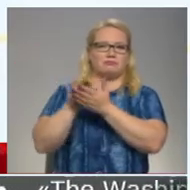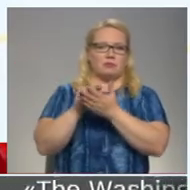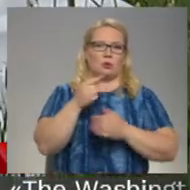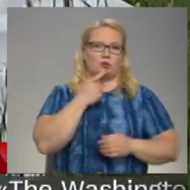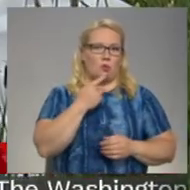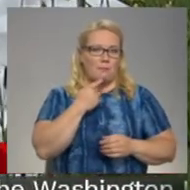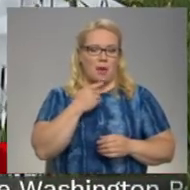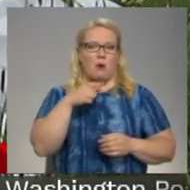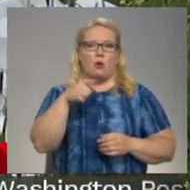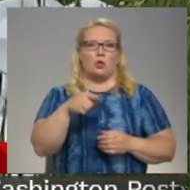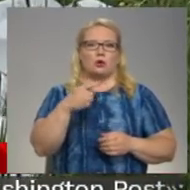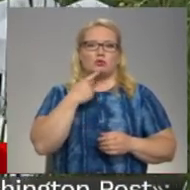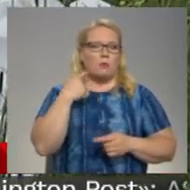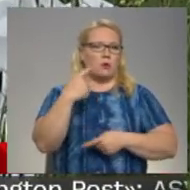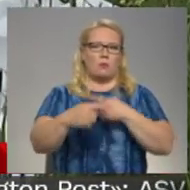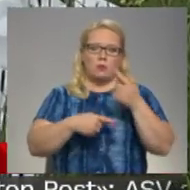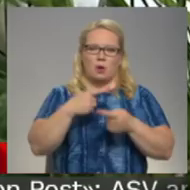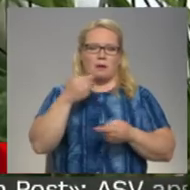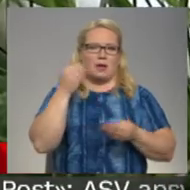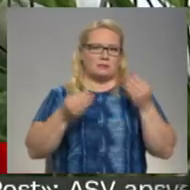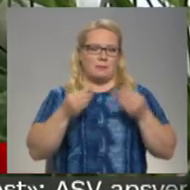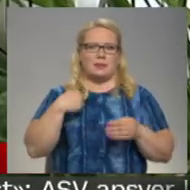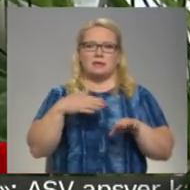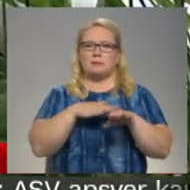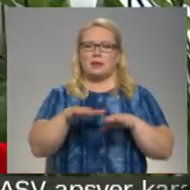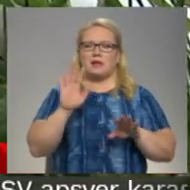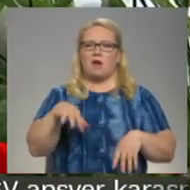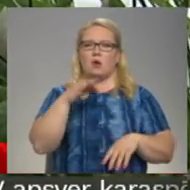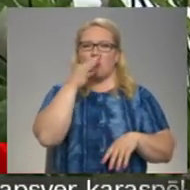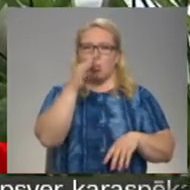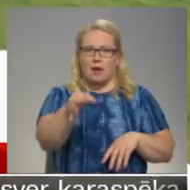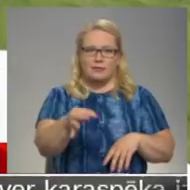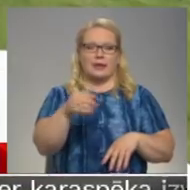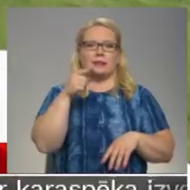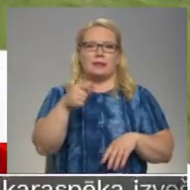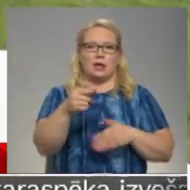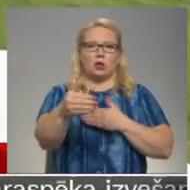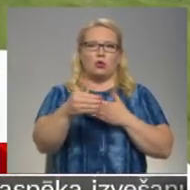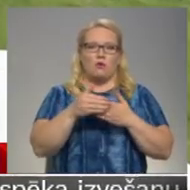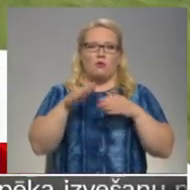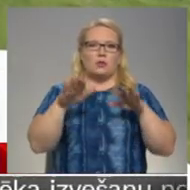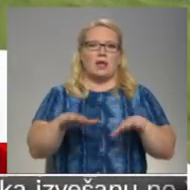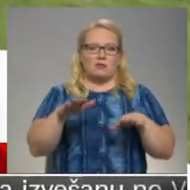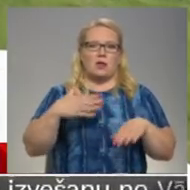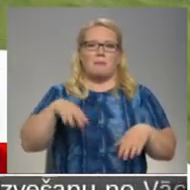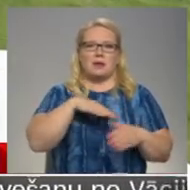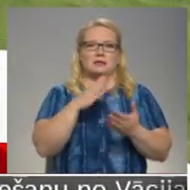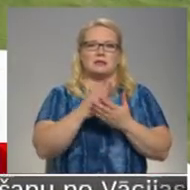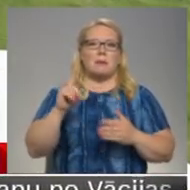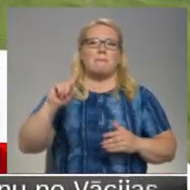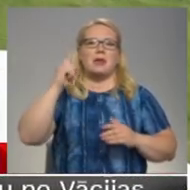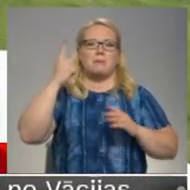un Somi joprojām eksperimentē ar to. Bet es varu pilnīgi noteikti pateikt, ka tik tuvu dienvidos mēs esam pirmie